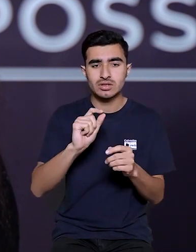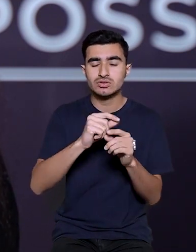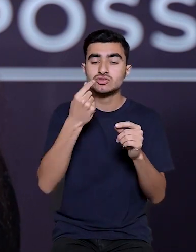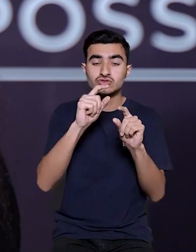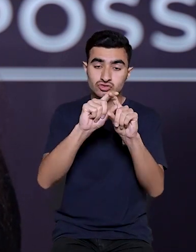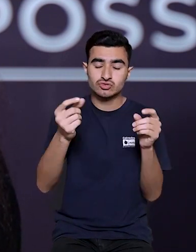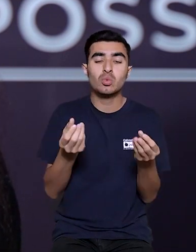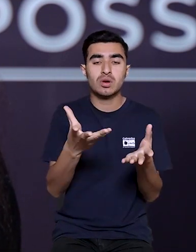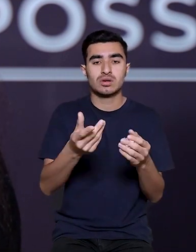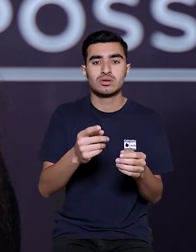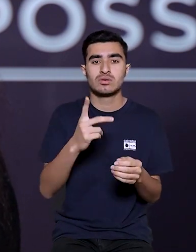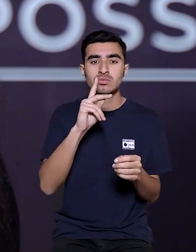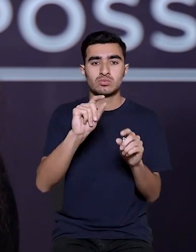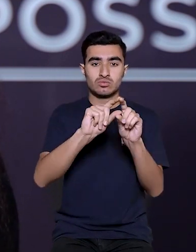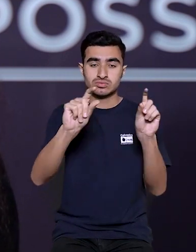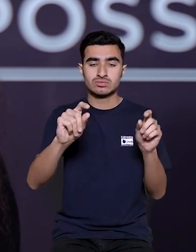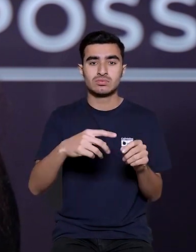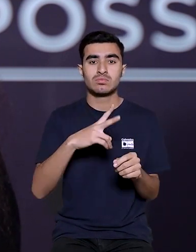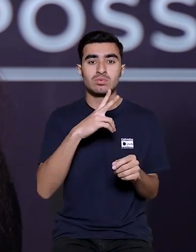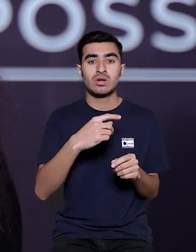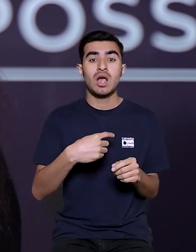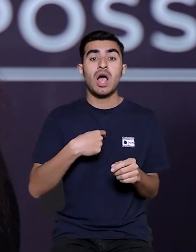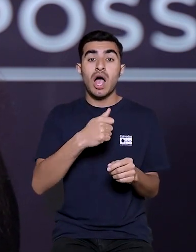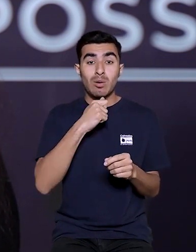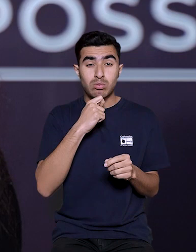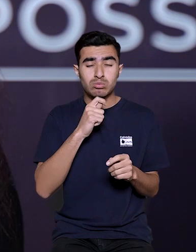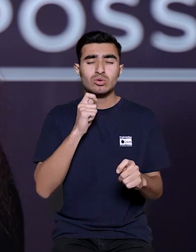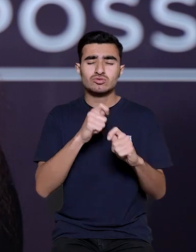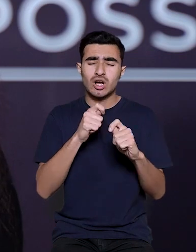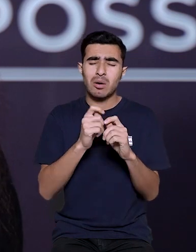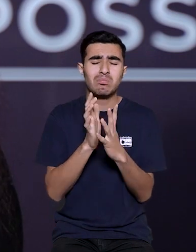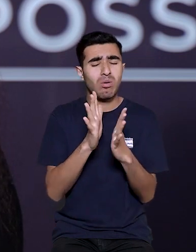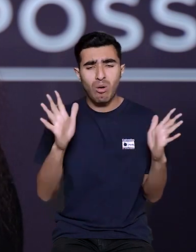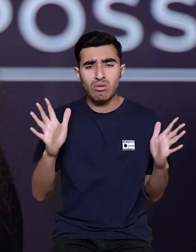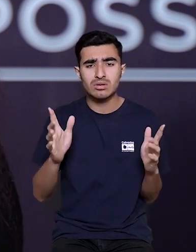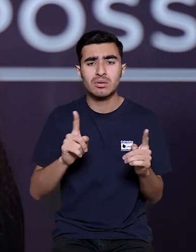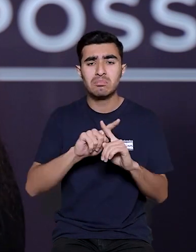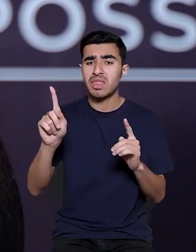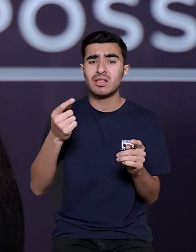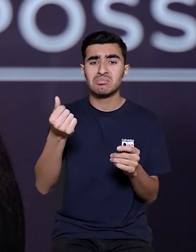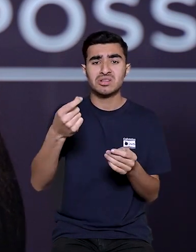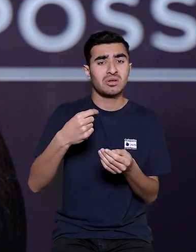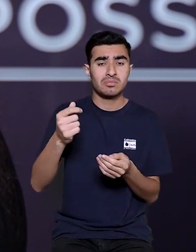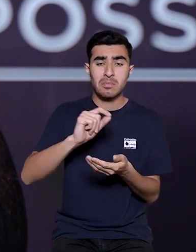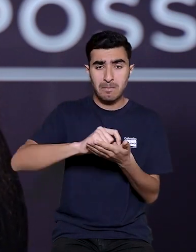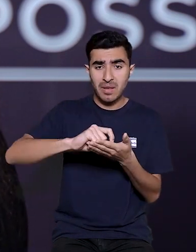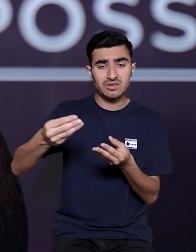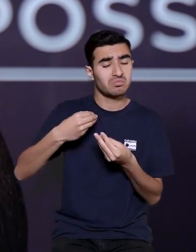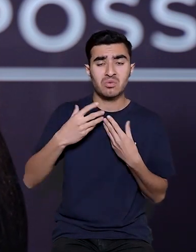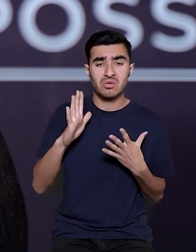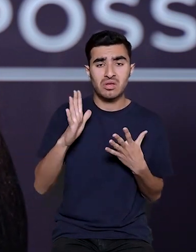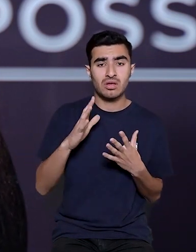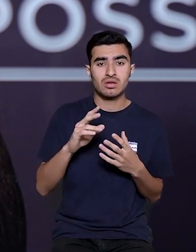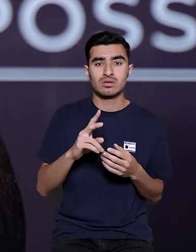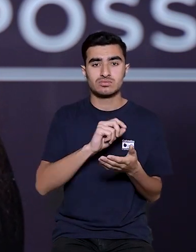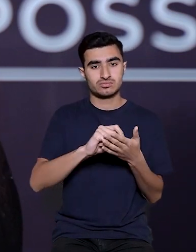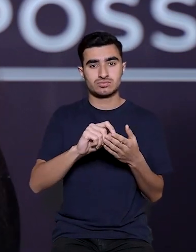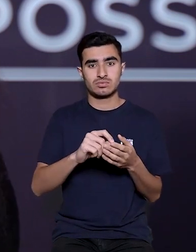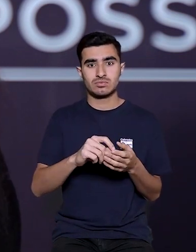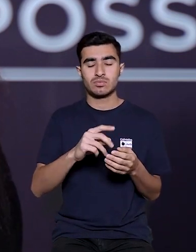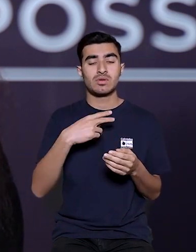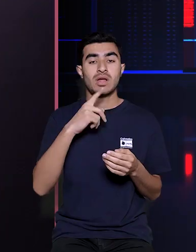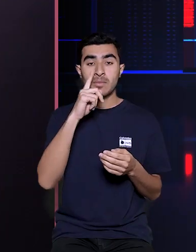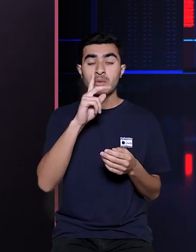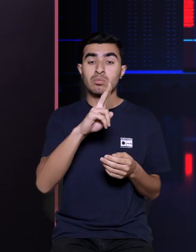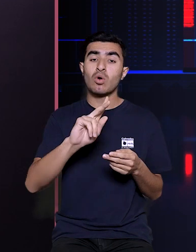ने क्या जुमला बनाया? नौरीन ने लिखा, अब्बू बहुत मेहनत करते हैं लेकिन पेंसिल लेके नहीं देते।